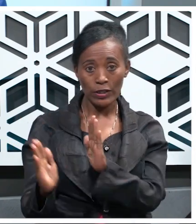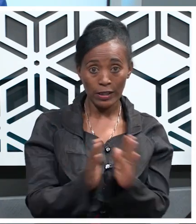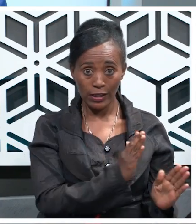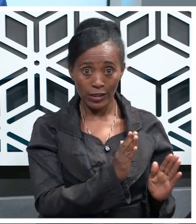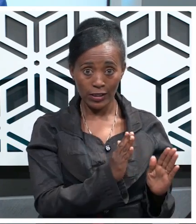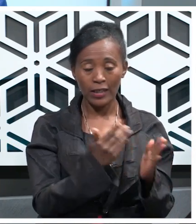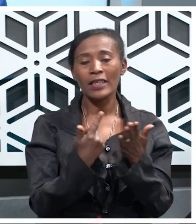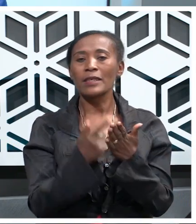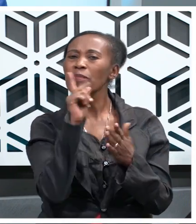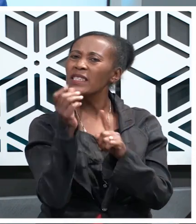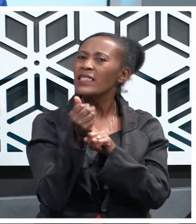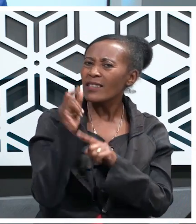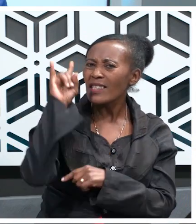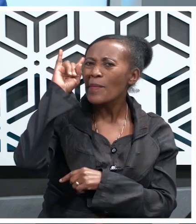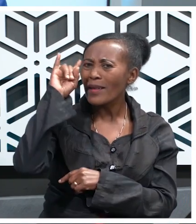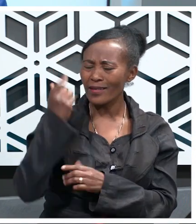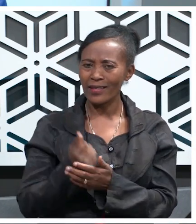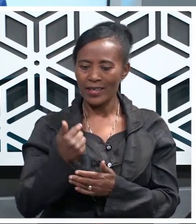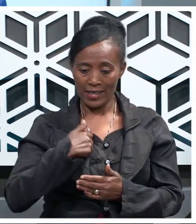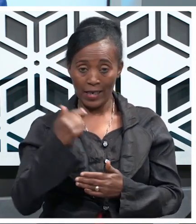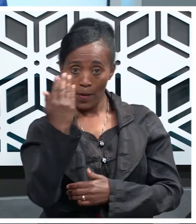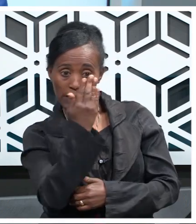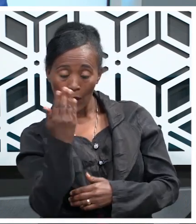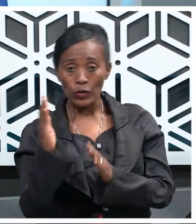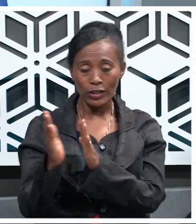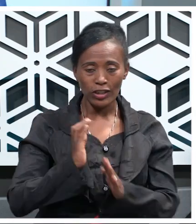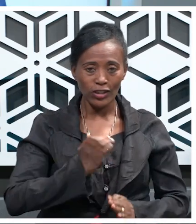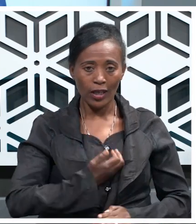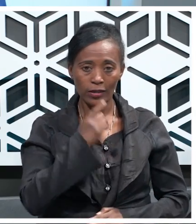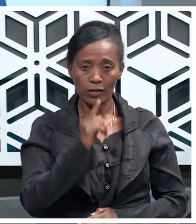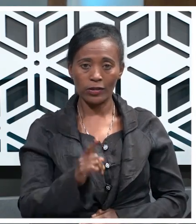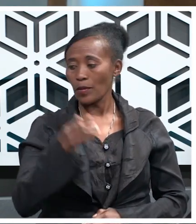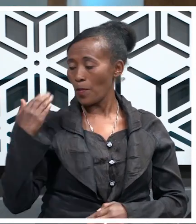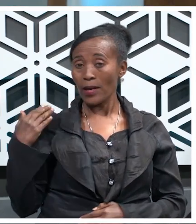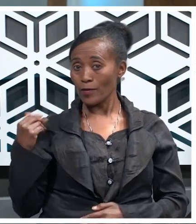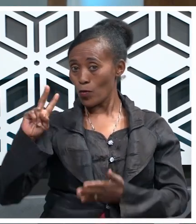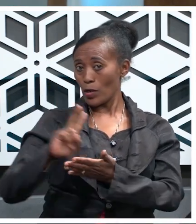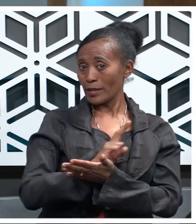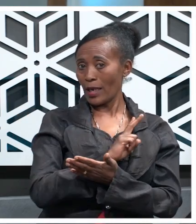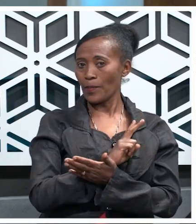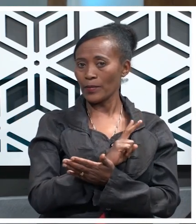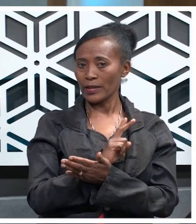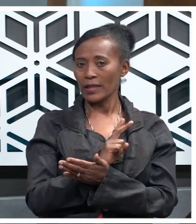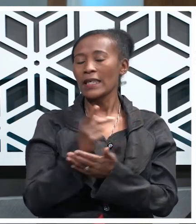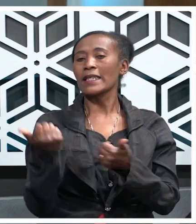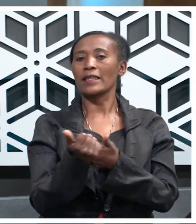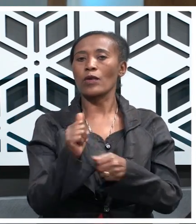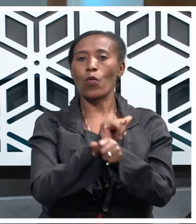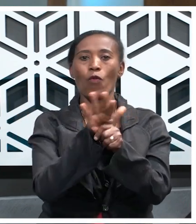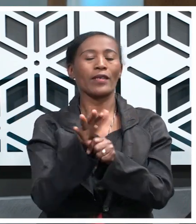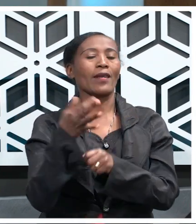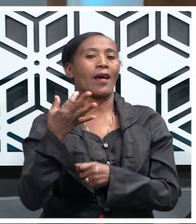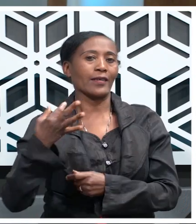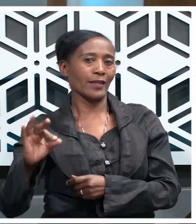በመስታወት ዝግጅታችን ምን ተሰነቀ ምን ይዘመጣ ዘመን? እንግዲህ በመስታወት ዝግጅታችን ባለፉት 2 ሳምንታት